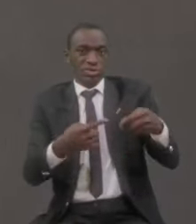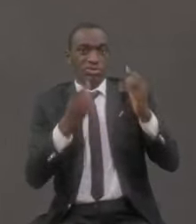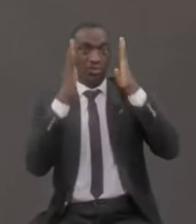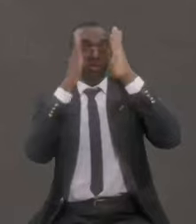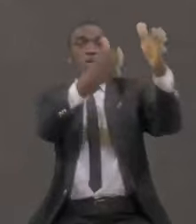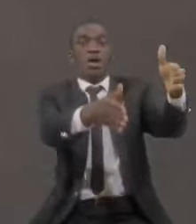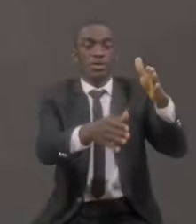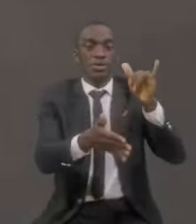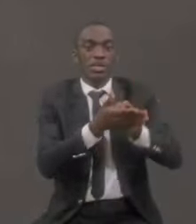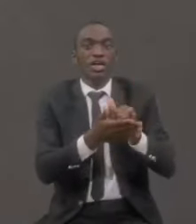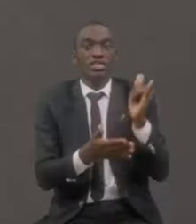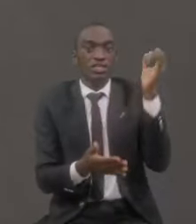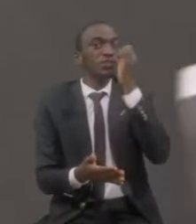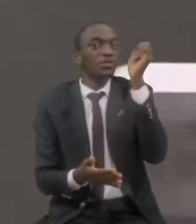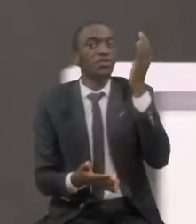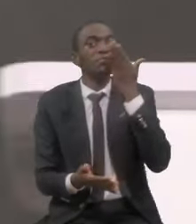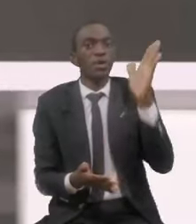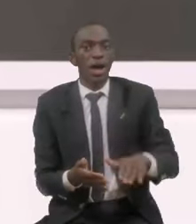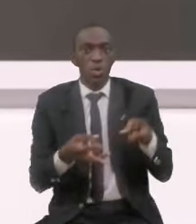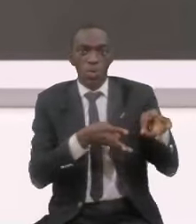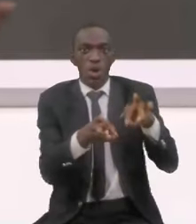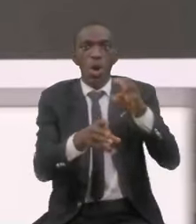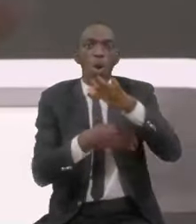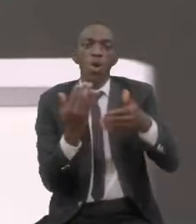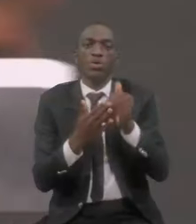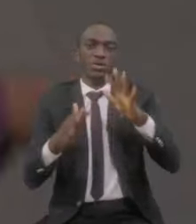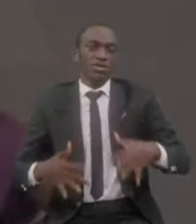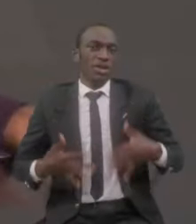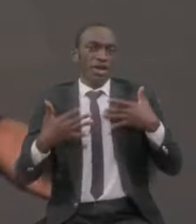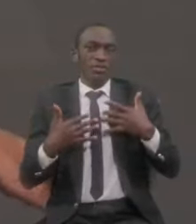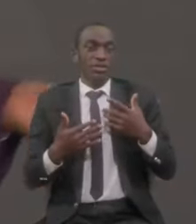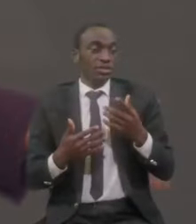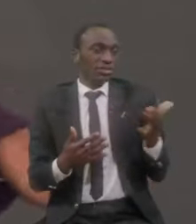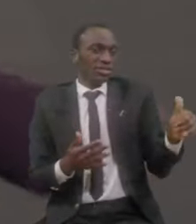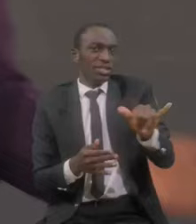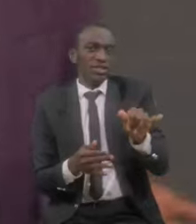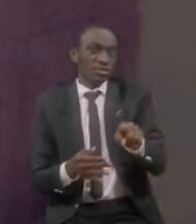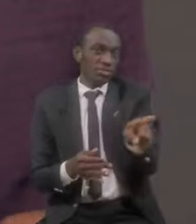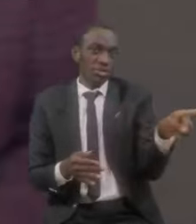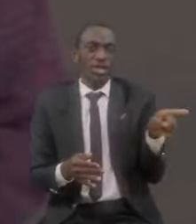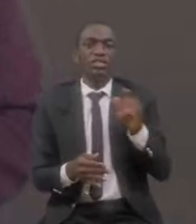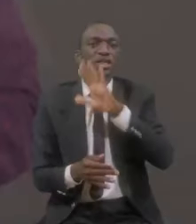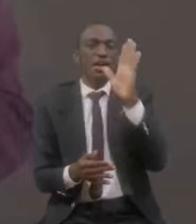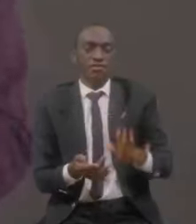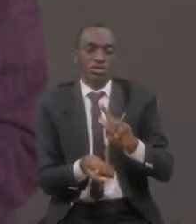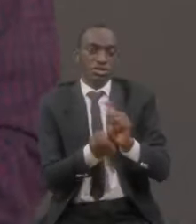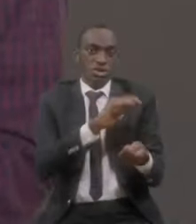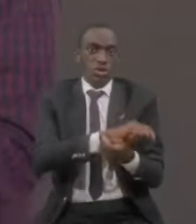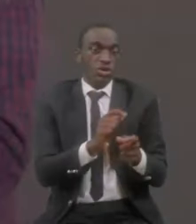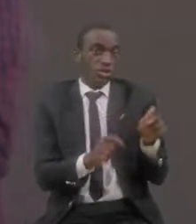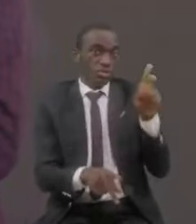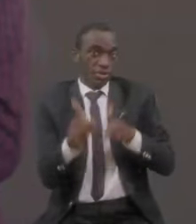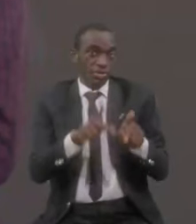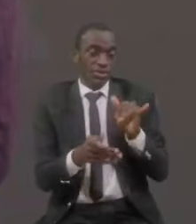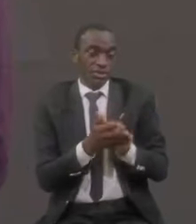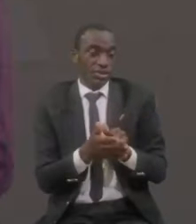chemin maléfique, ils ne reviennent jamais. Ceux-là, tels qu'ils agissent aujourd'hui, c'est comme ça, ils ont agi